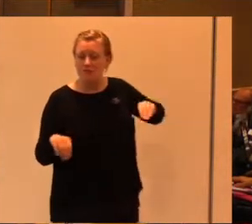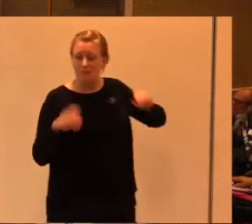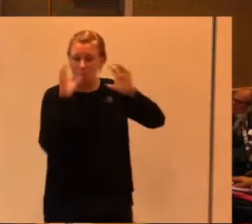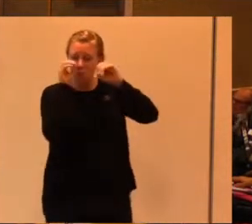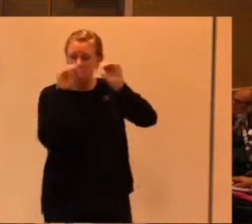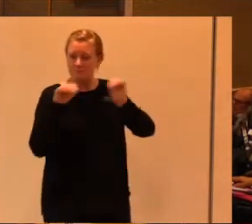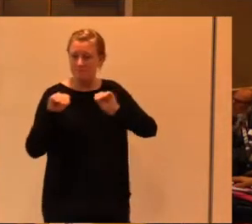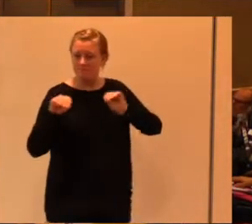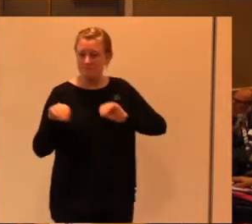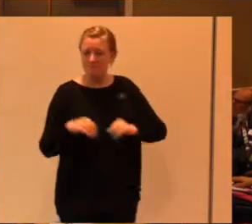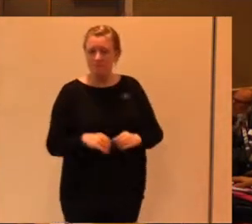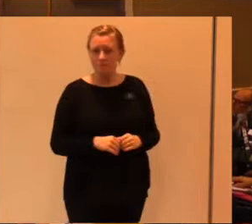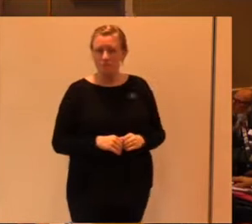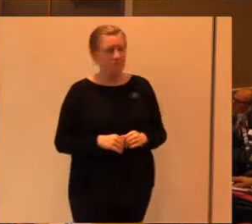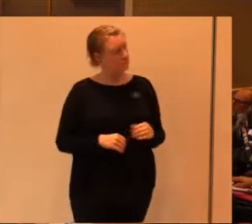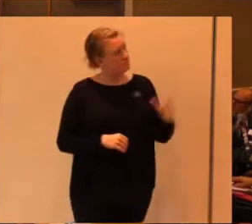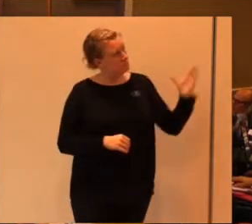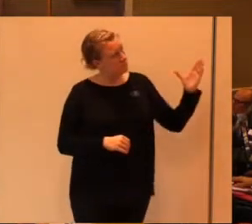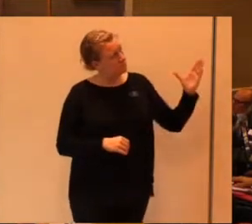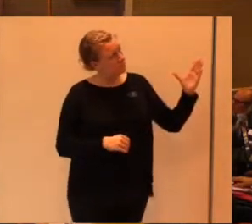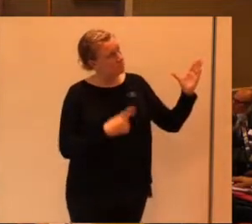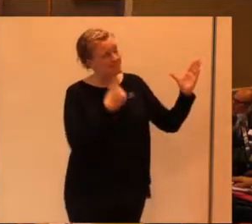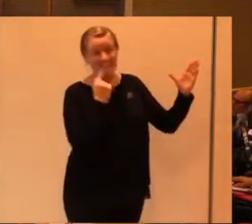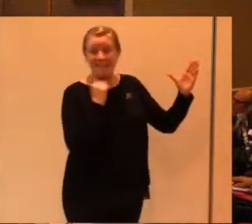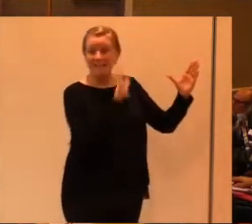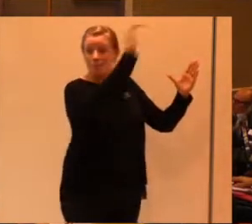Nej, killen bakom den här killen kan inte se.